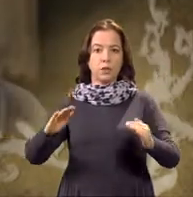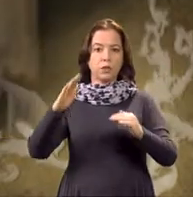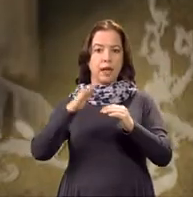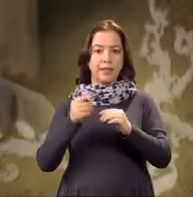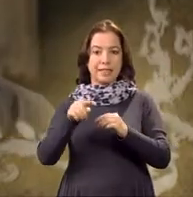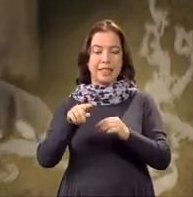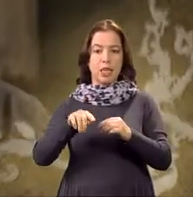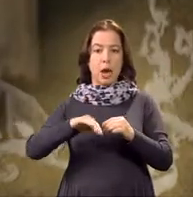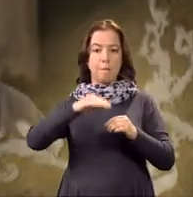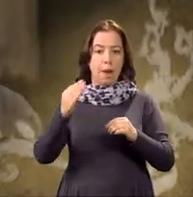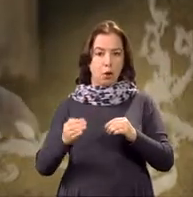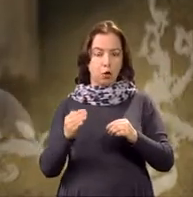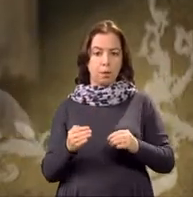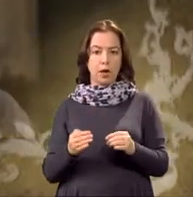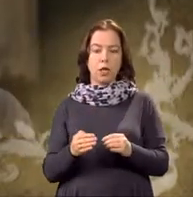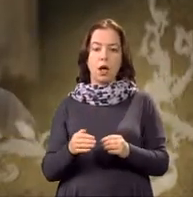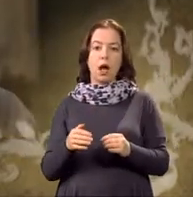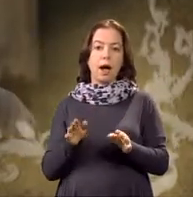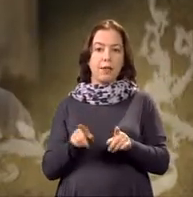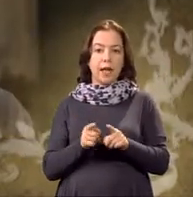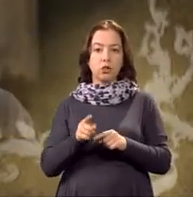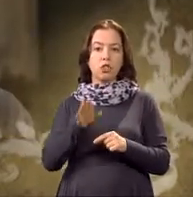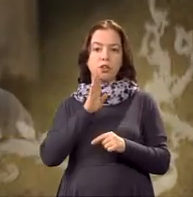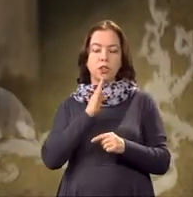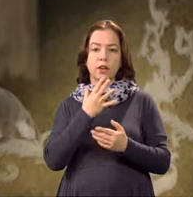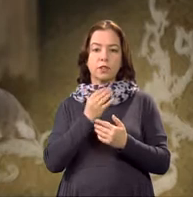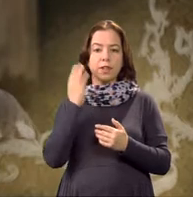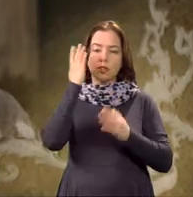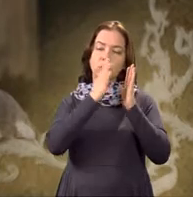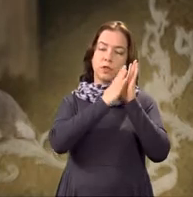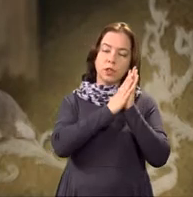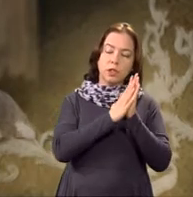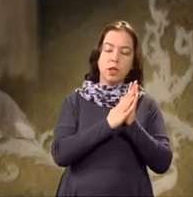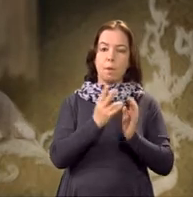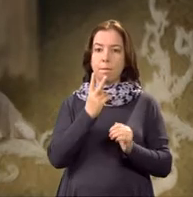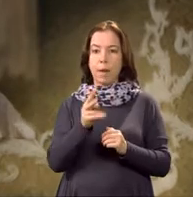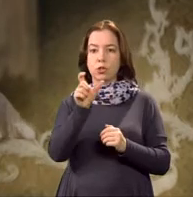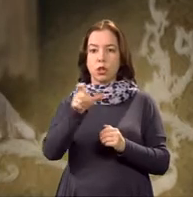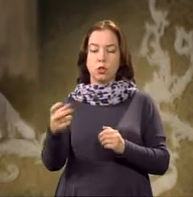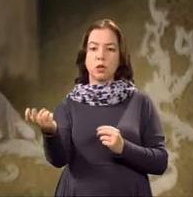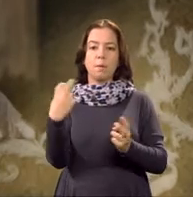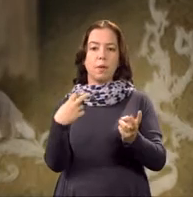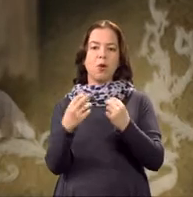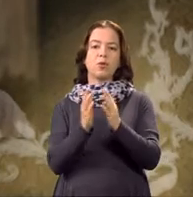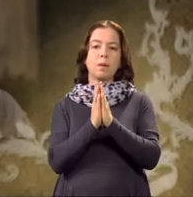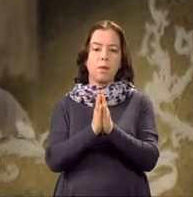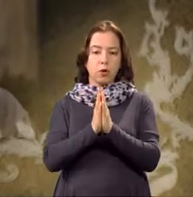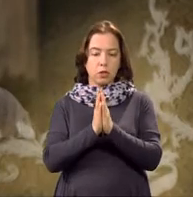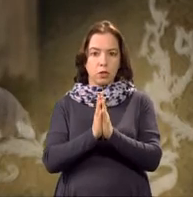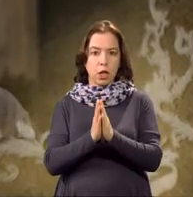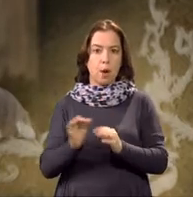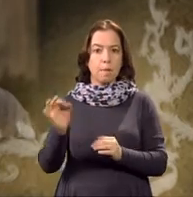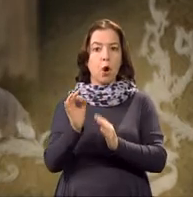цього пагорба. Окрім того, у своїх сновидіннях вона часто бачила людей, які приходили до неї і просили її